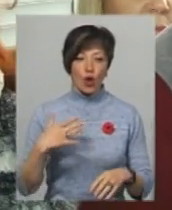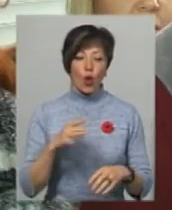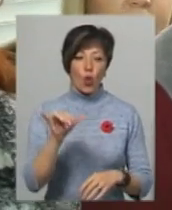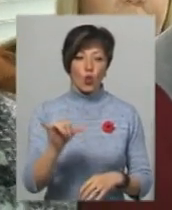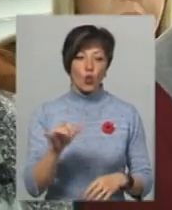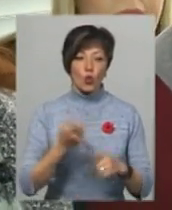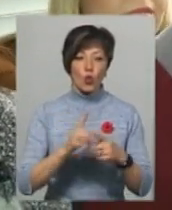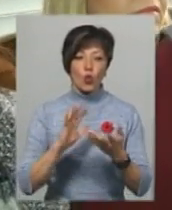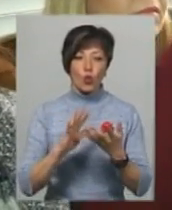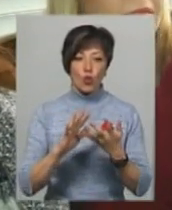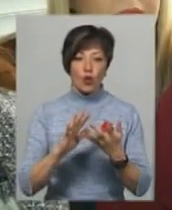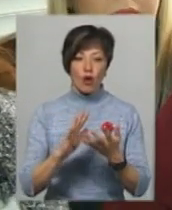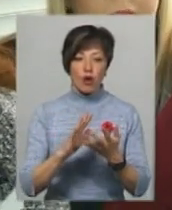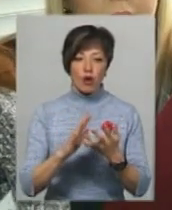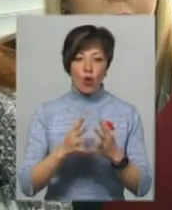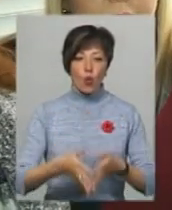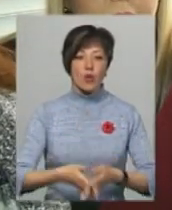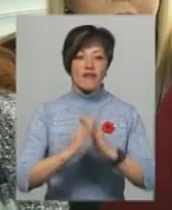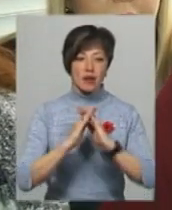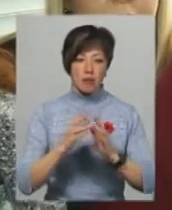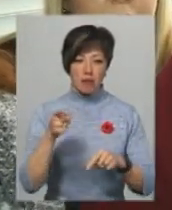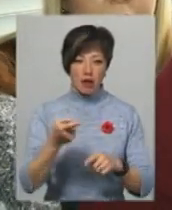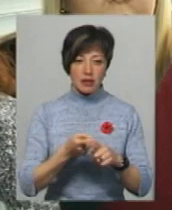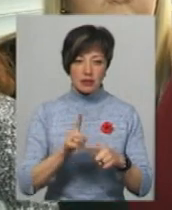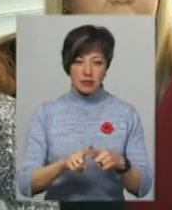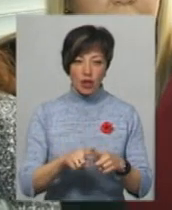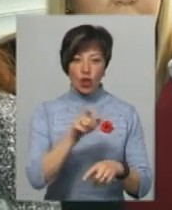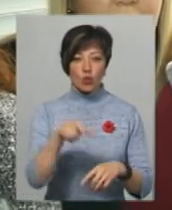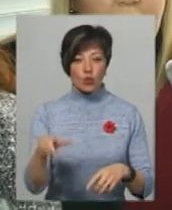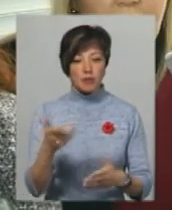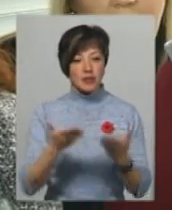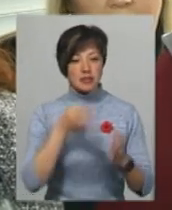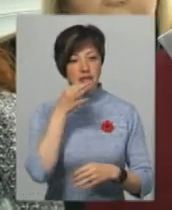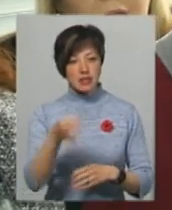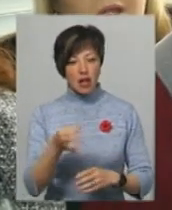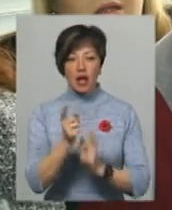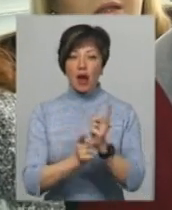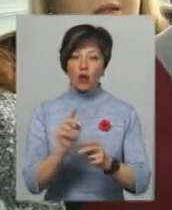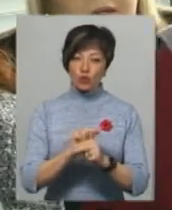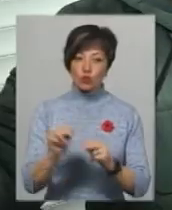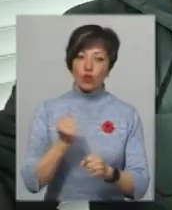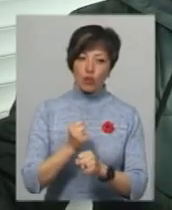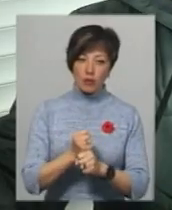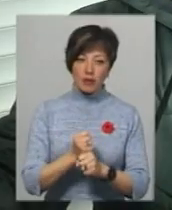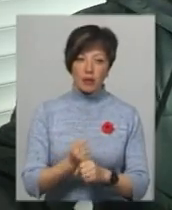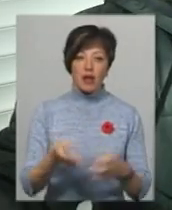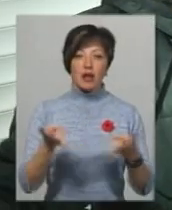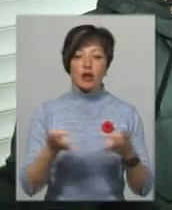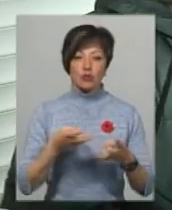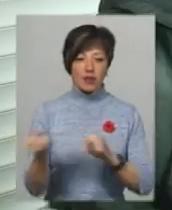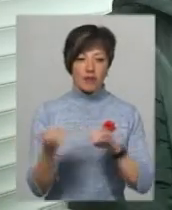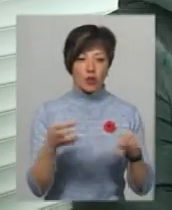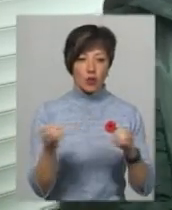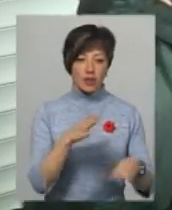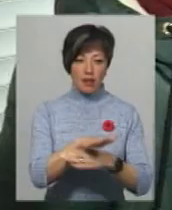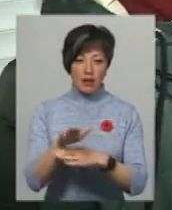універмаг. Нас центральний, оце створений вже кооперезина. Людям теж, мабуть, сказали, що реконструкцію роблять. Для чого нам виносити ларьки?